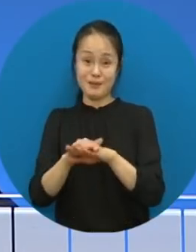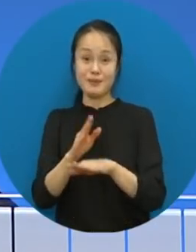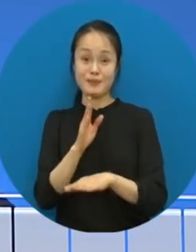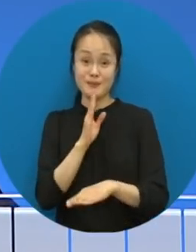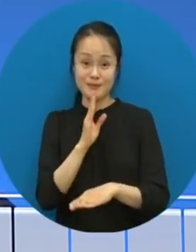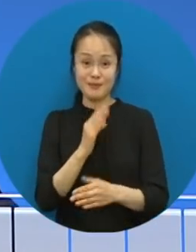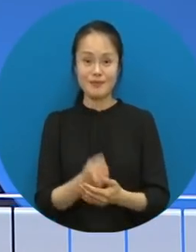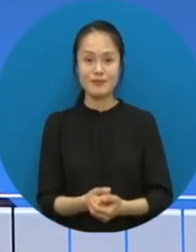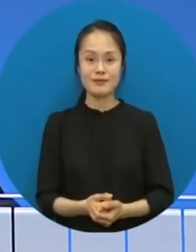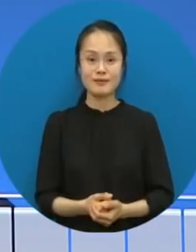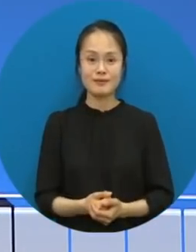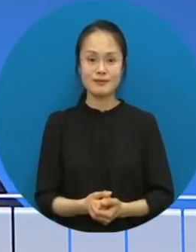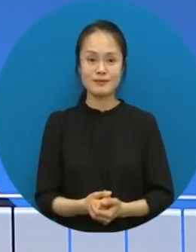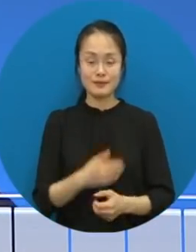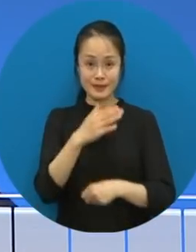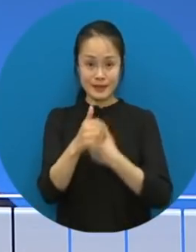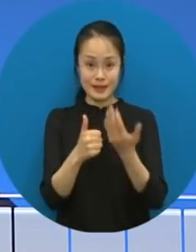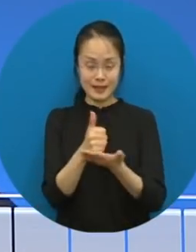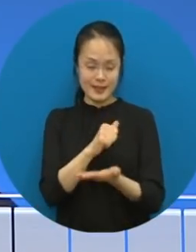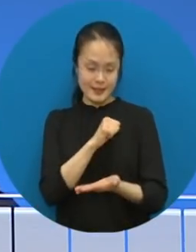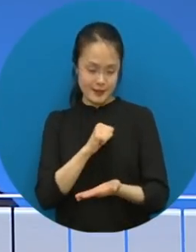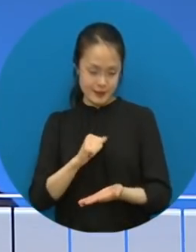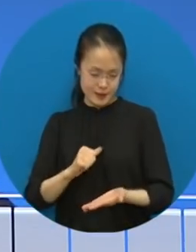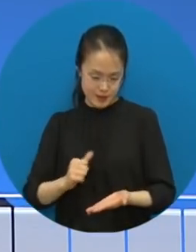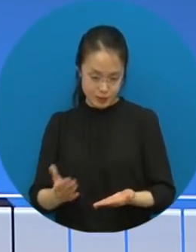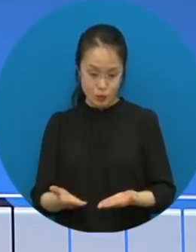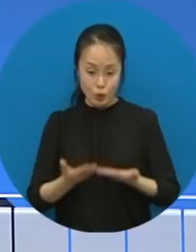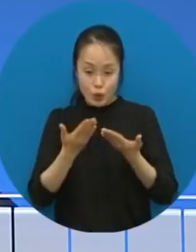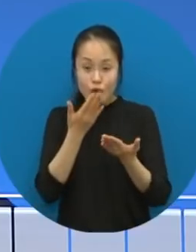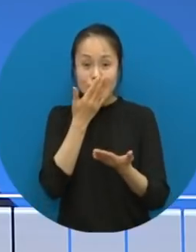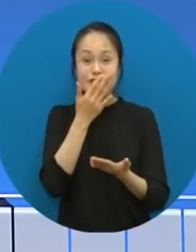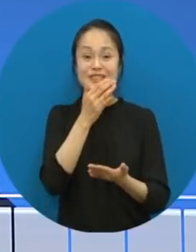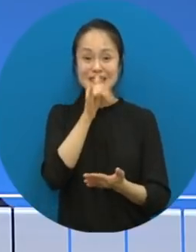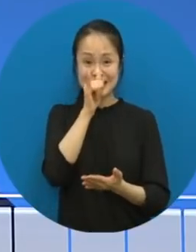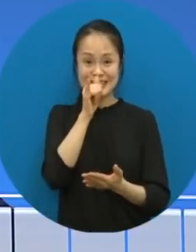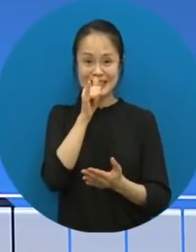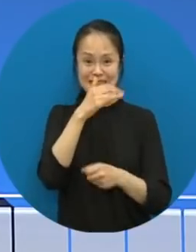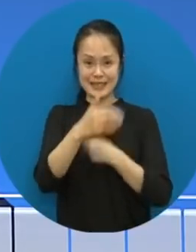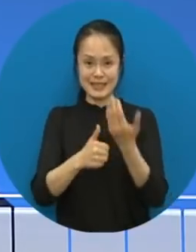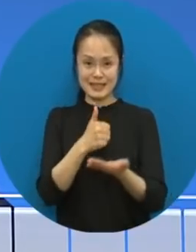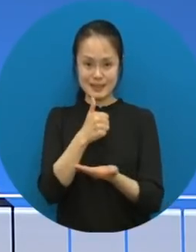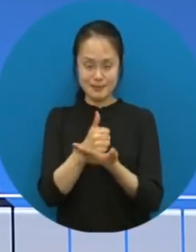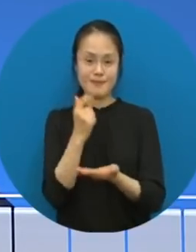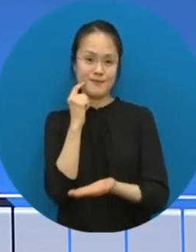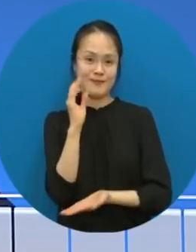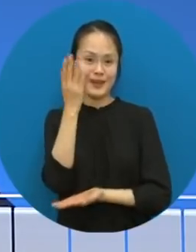하나님께 견딤이라는 예배를 드리는 하나님의 아름다운 군사들의 모습으로